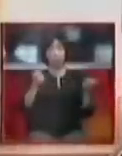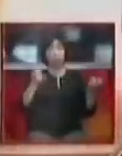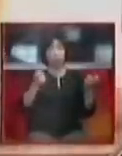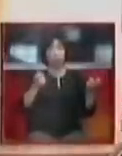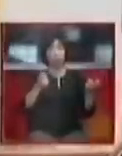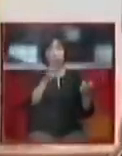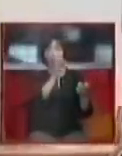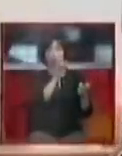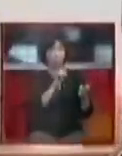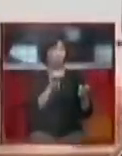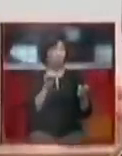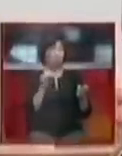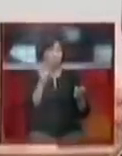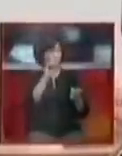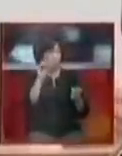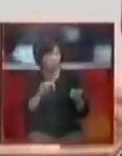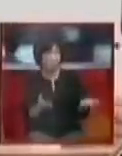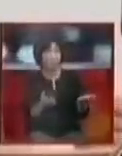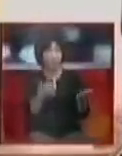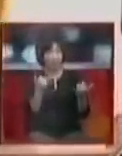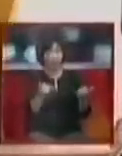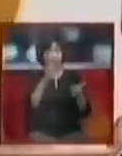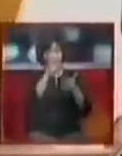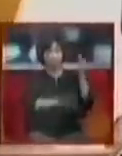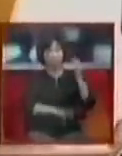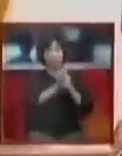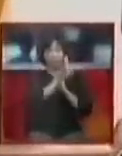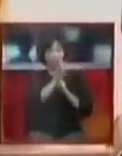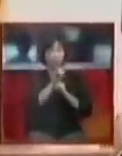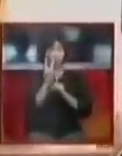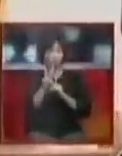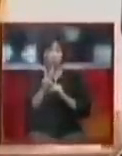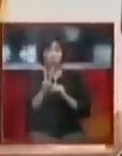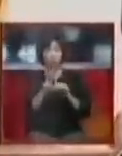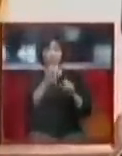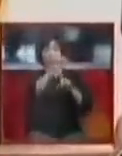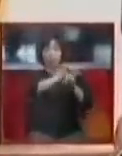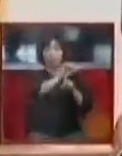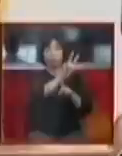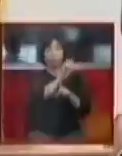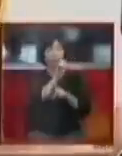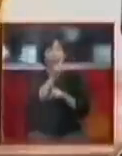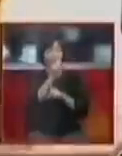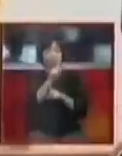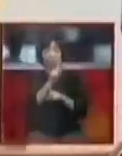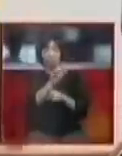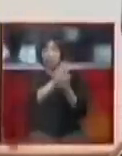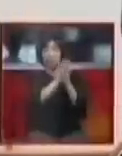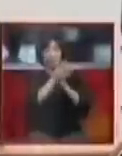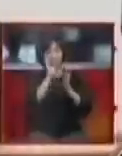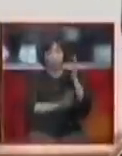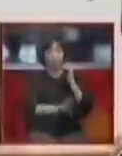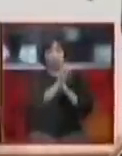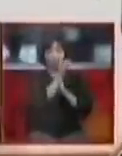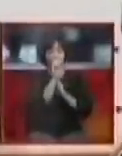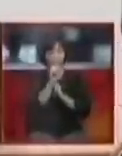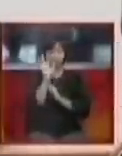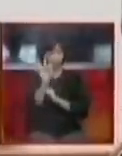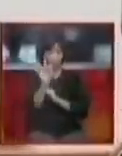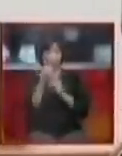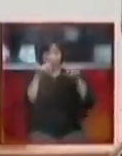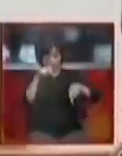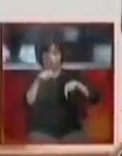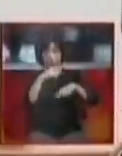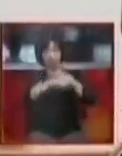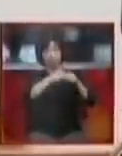rate. Naging 7.2 ito ng Abril ng 2011. At buwaba palalo sa 6.9 ngayong